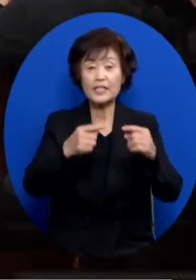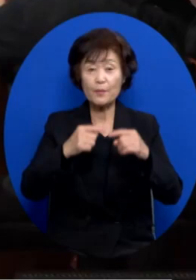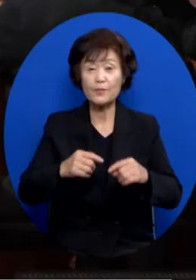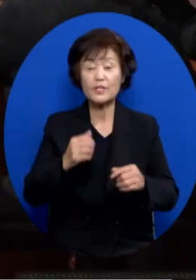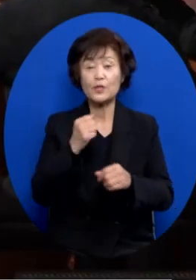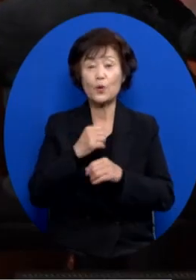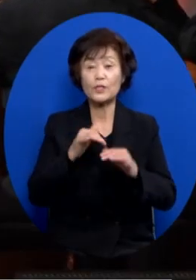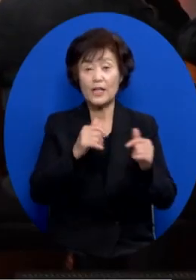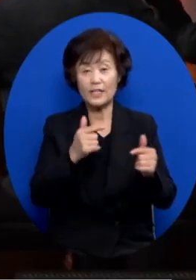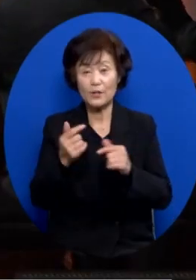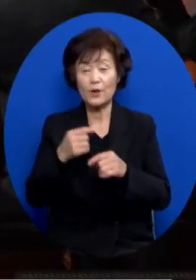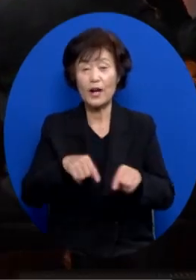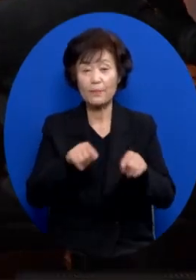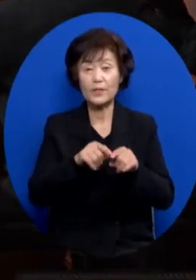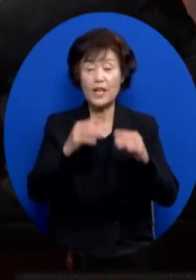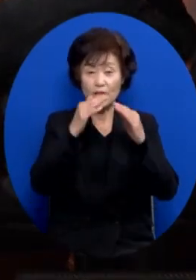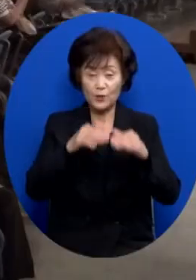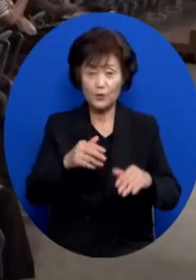가족을 초청해 진행한 바 있습니다.